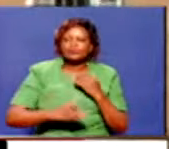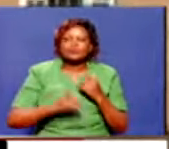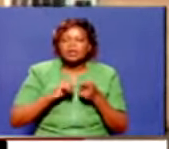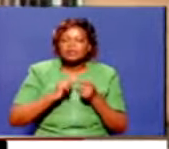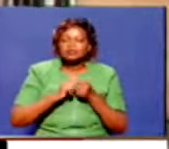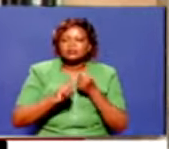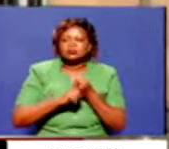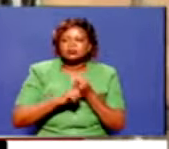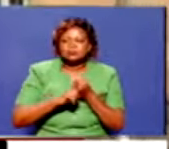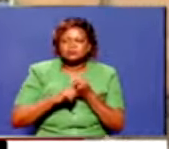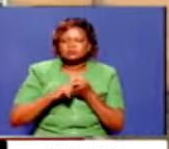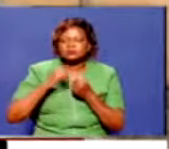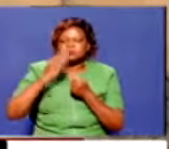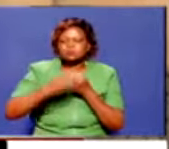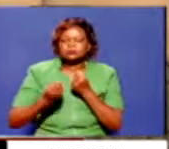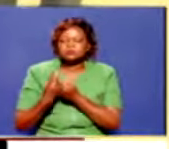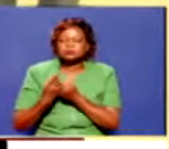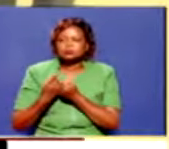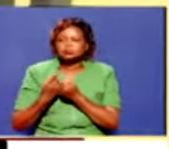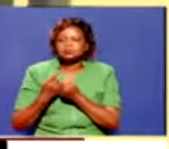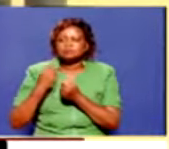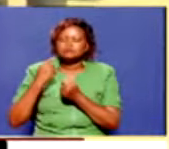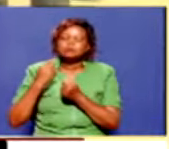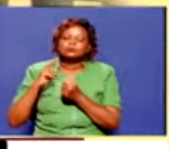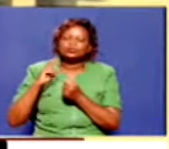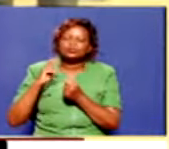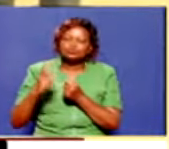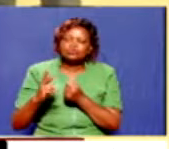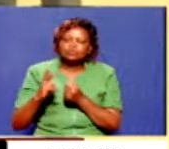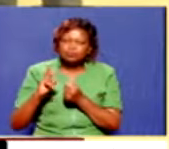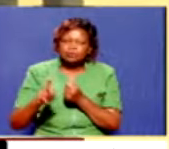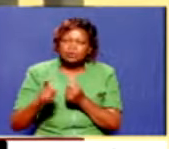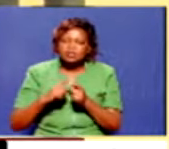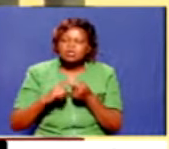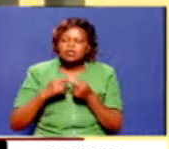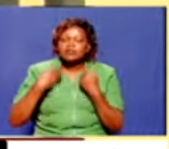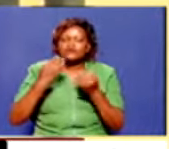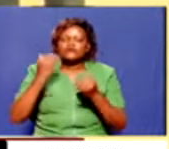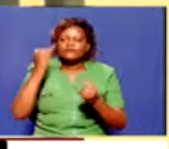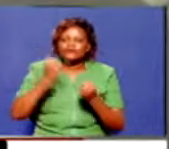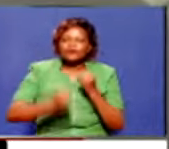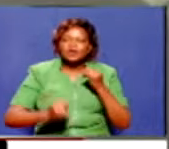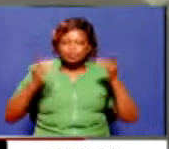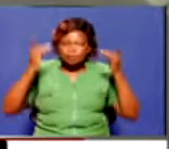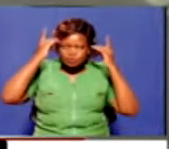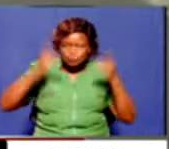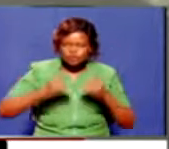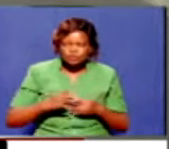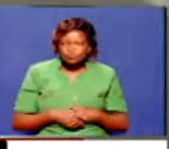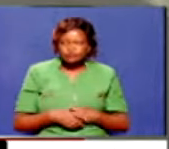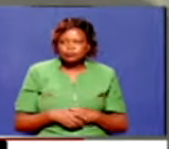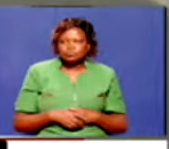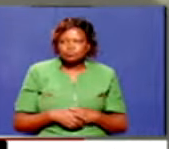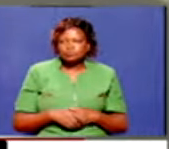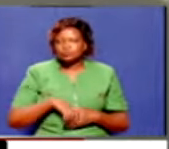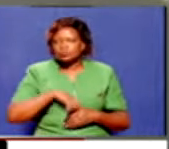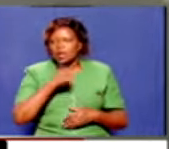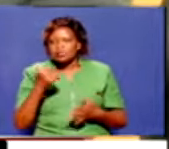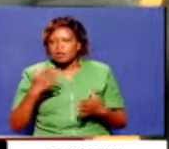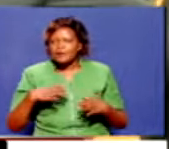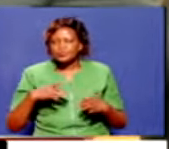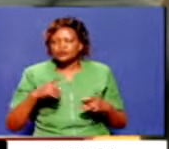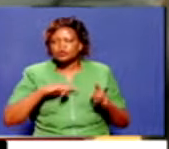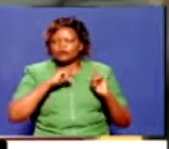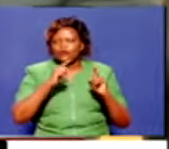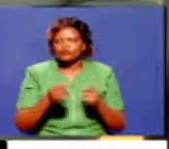ambapo watatoa uamuzi wa mwisho. Wakati huo, raia mmoja Sean Ahmed Norani amewasilisha ombi la